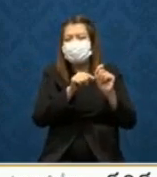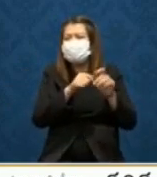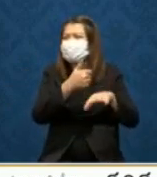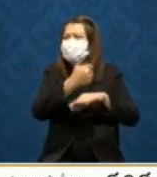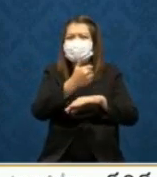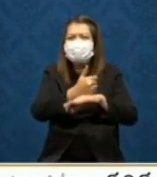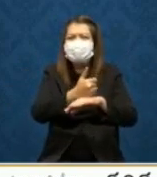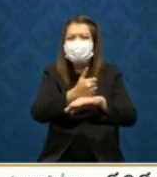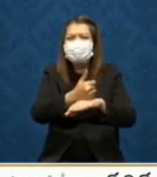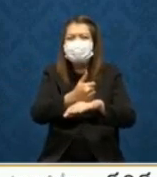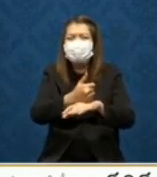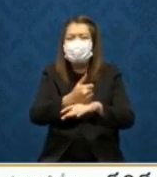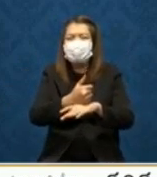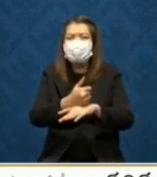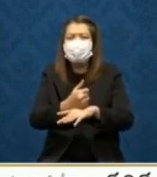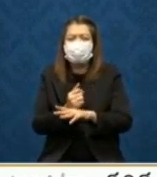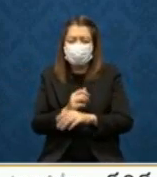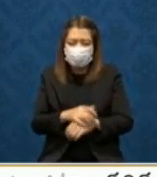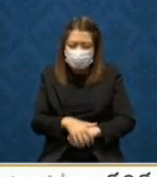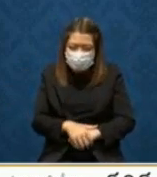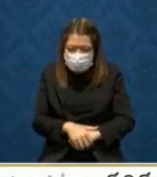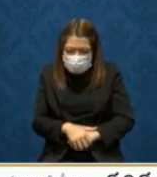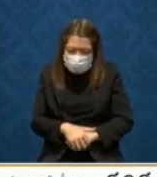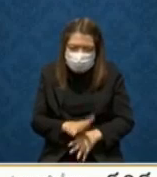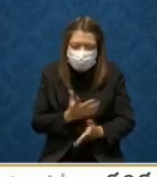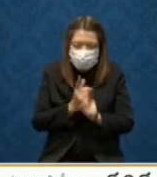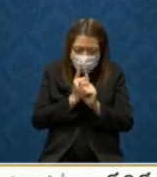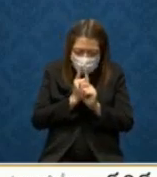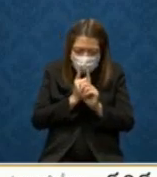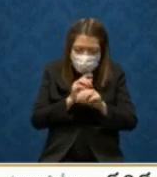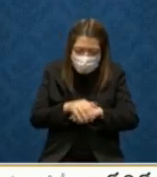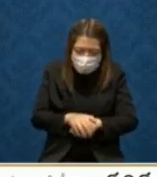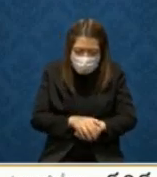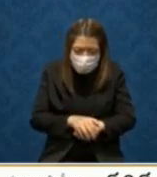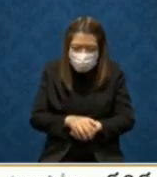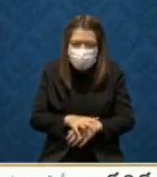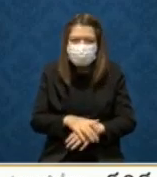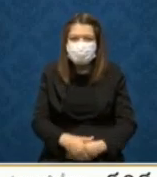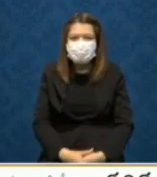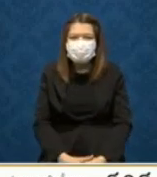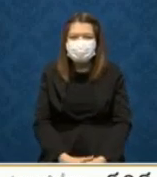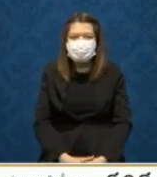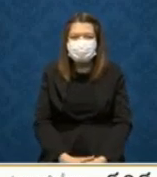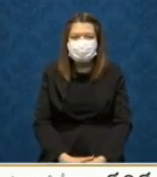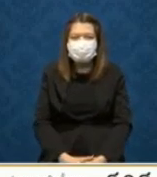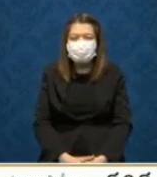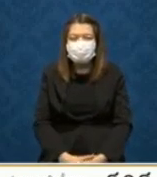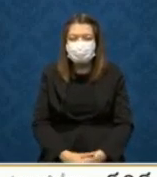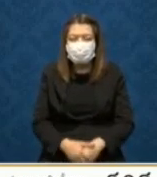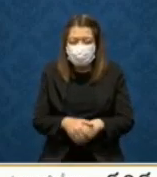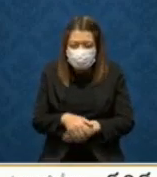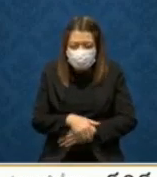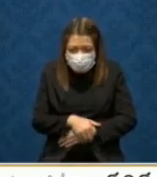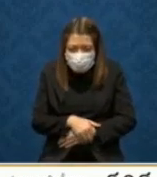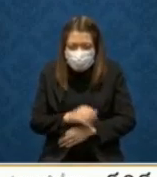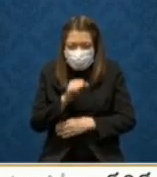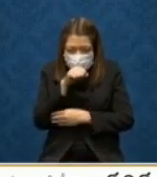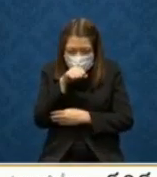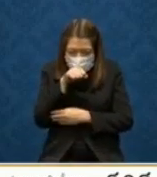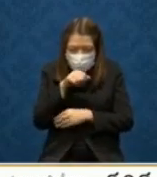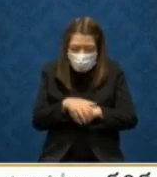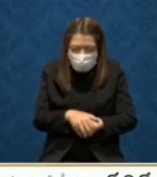3จังหวัดนี่เดินตามหลังเดินกุมไข่นะครับผมถือว่าคำนี้สุภาพนะครับเดินกุมไข่ตามหลังซึ่งมันเป็น